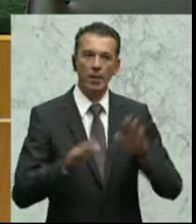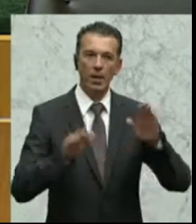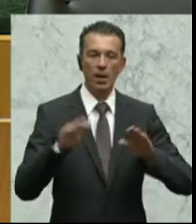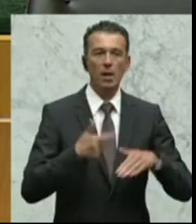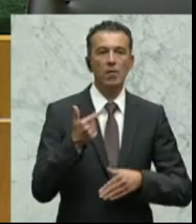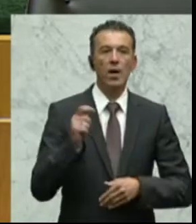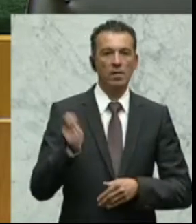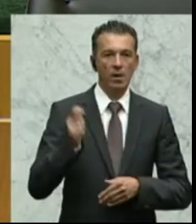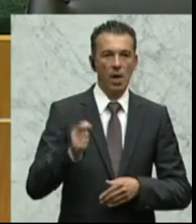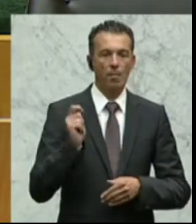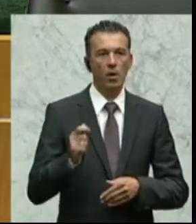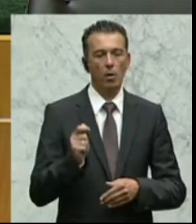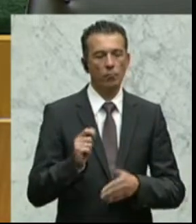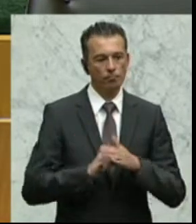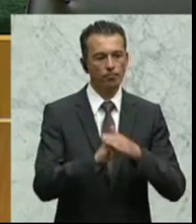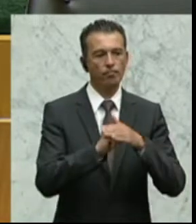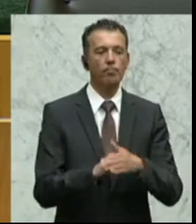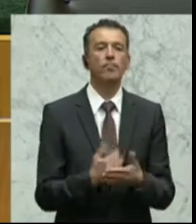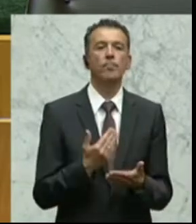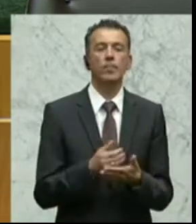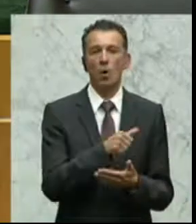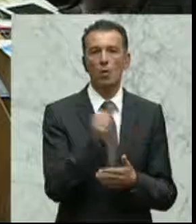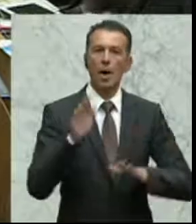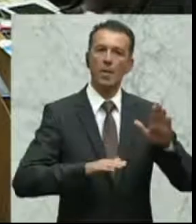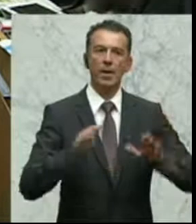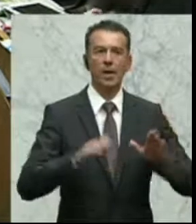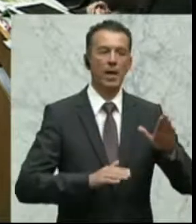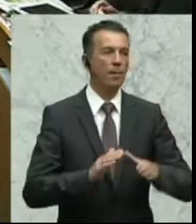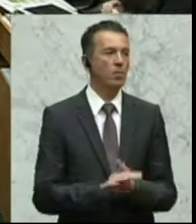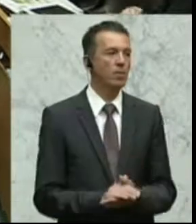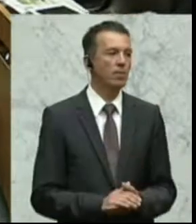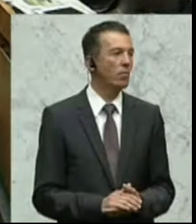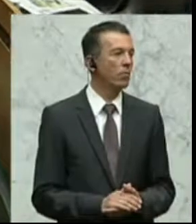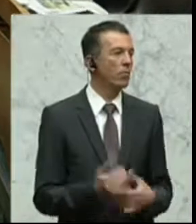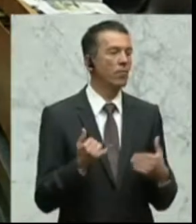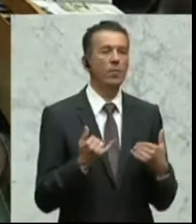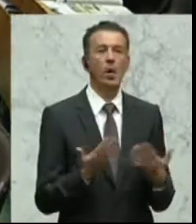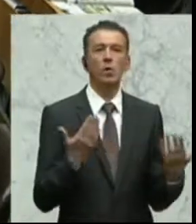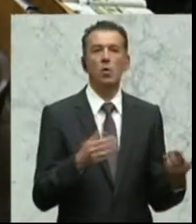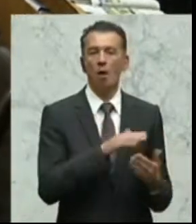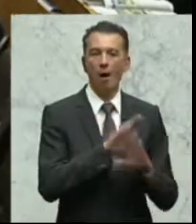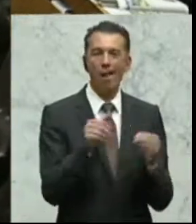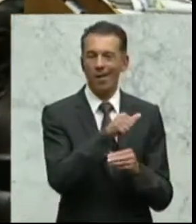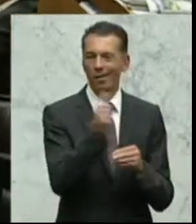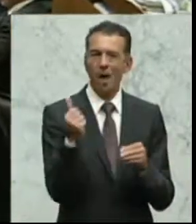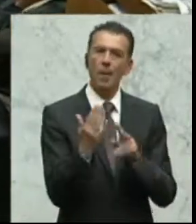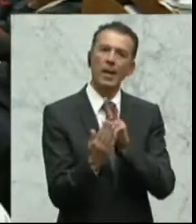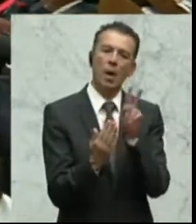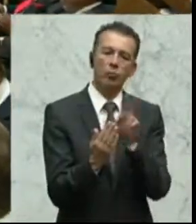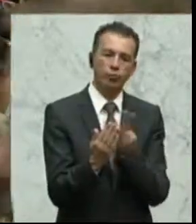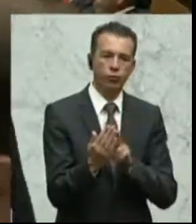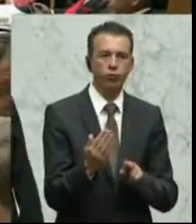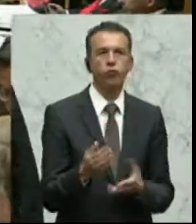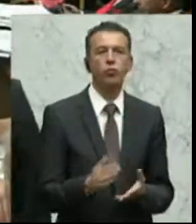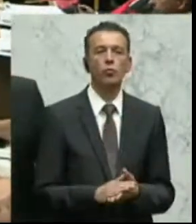Abgeordneten gestellt wurde, ist die namentliche Abstimmung durchzuführen. Ich gehe daher so vor. Die Stimmzettel, die zu